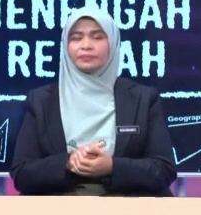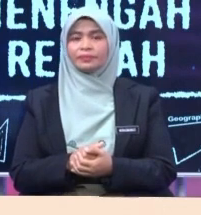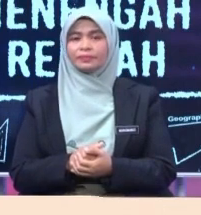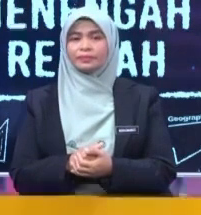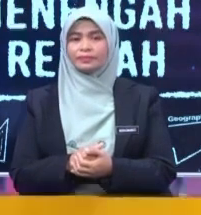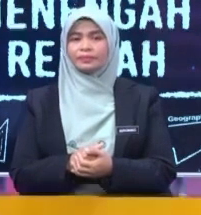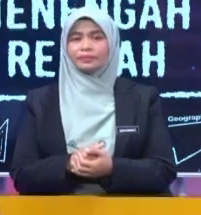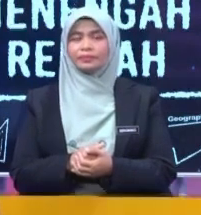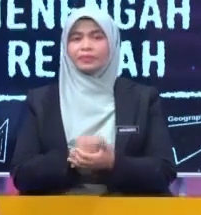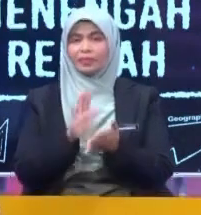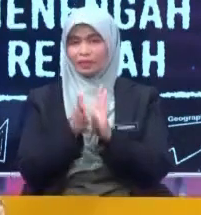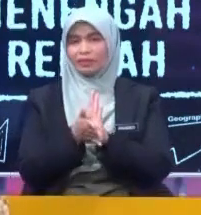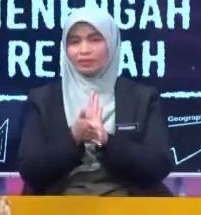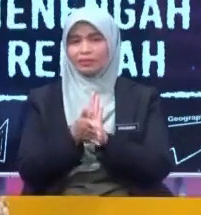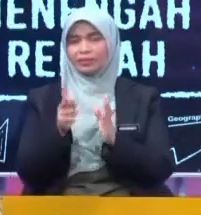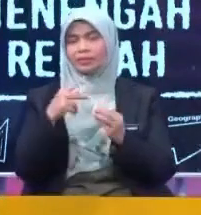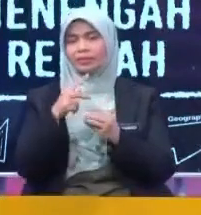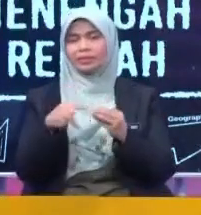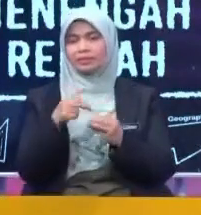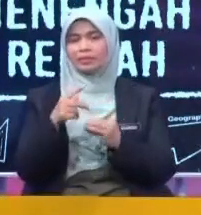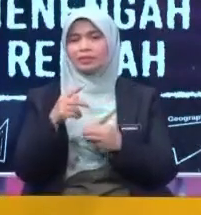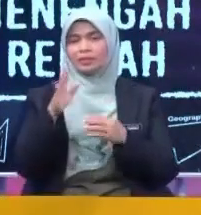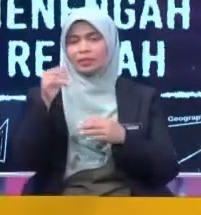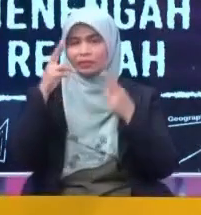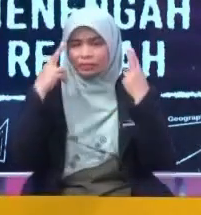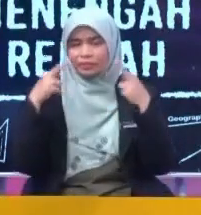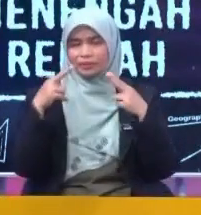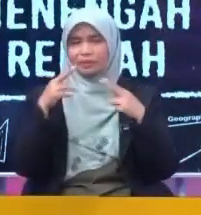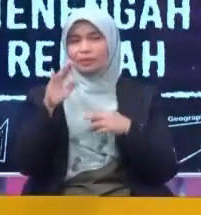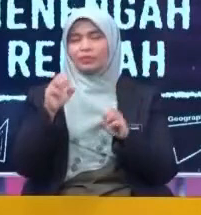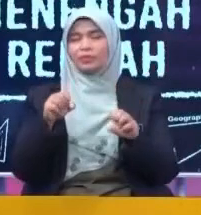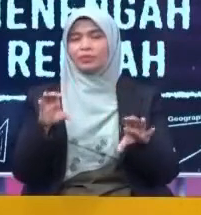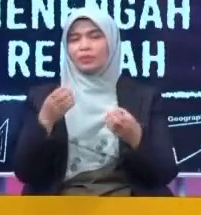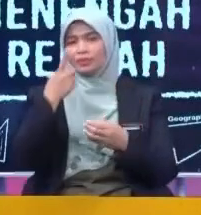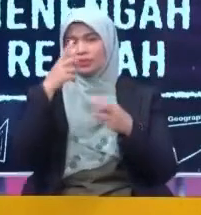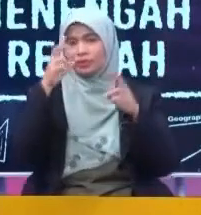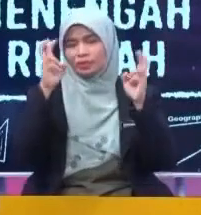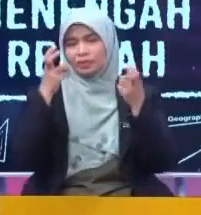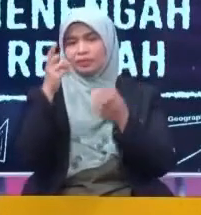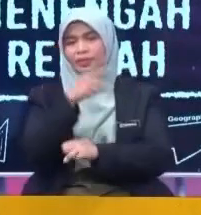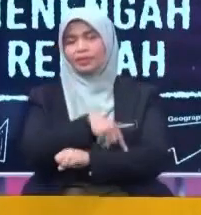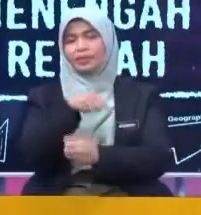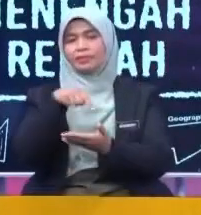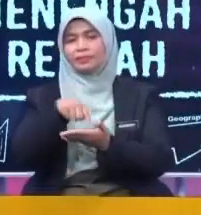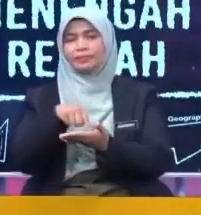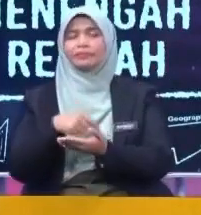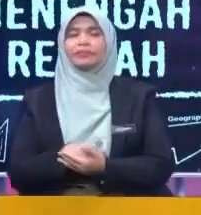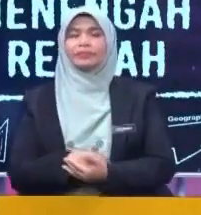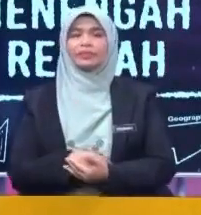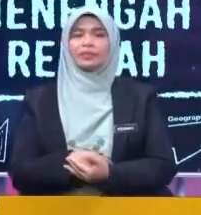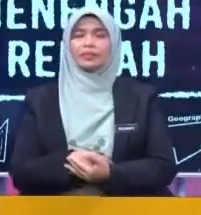sana. Okay, jadi itu kesimpulan yang akan yang Ustazah boleh buatlah untuk tajuk kita pada hari ini.